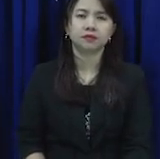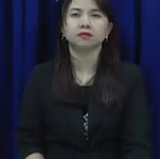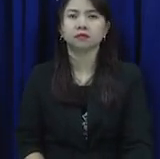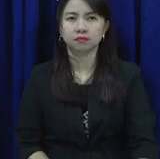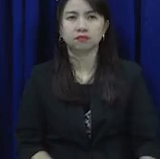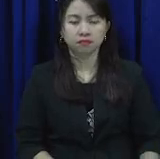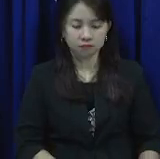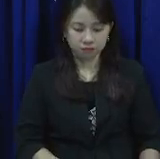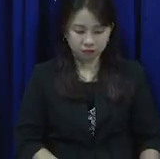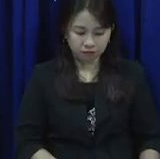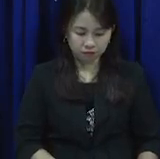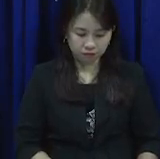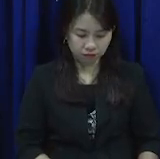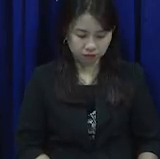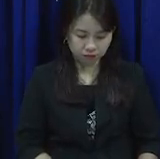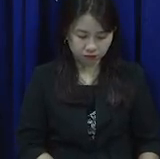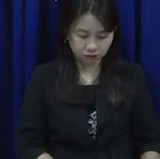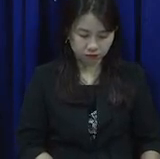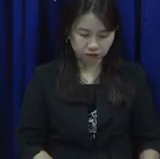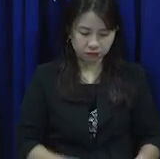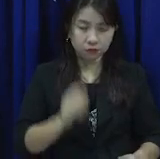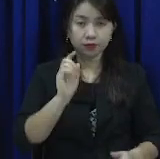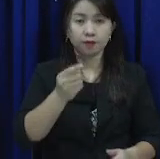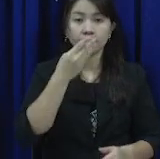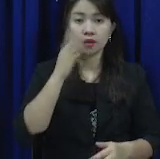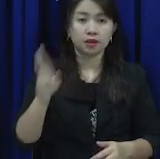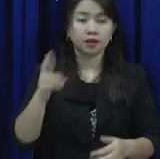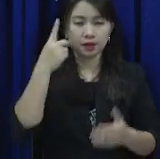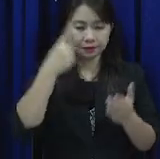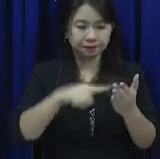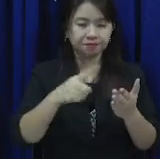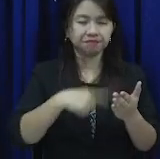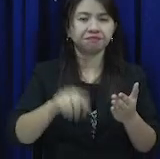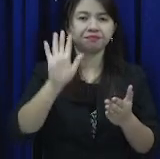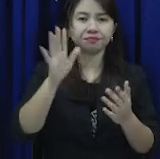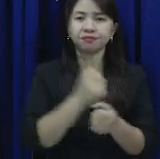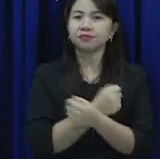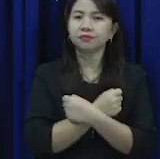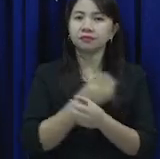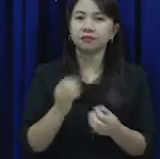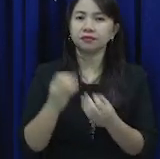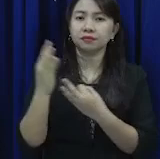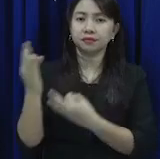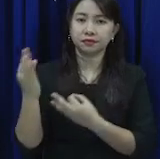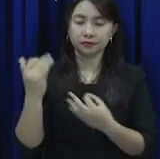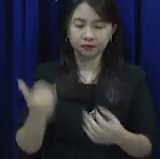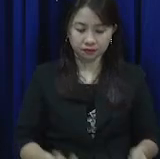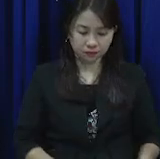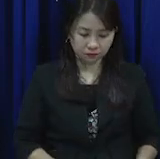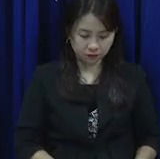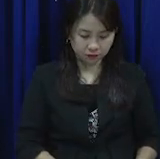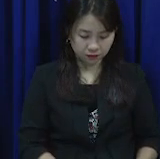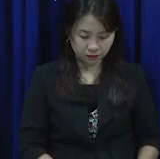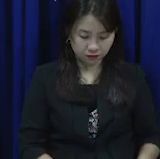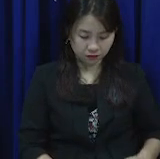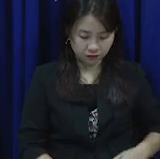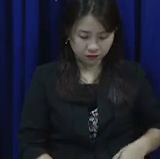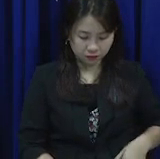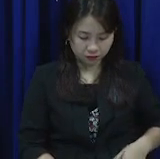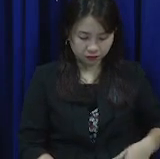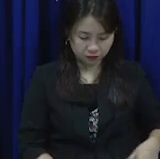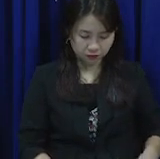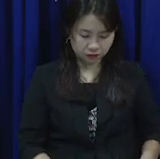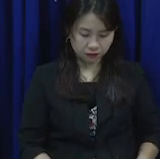y yung love offering ninyo you see diyan tayo nagkakatalo lahat you see now kaya kung sinasabi yan